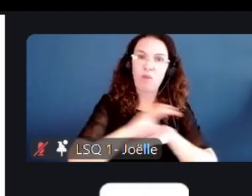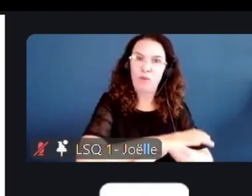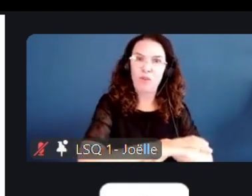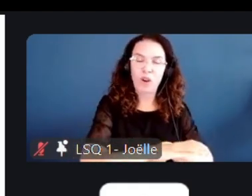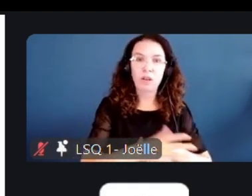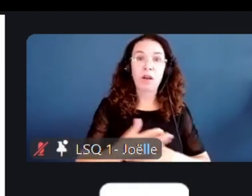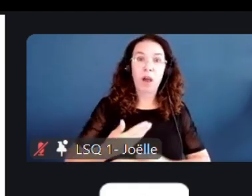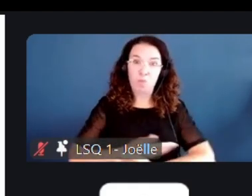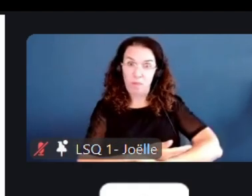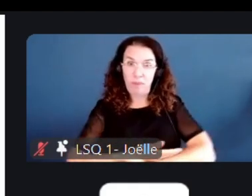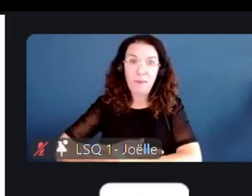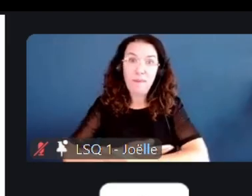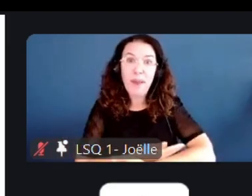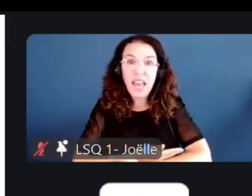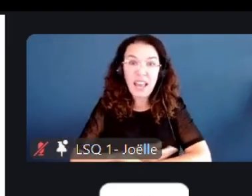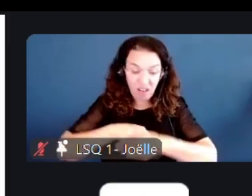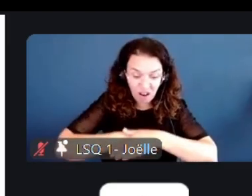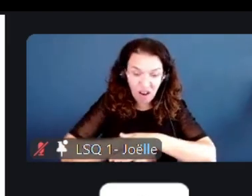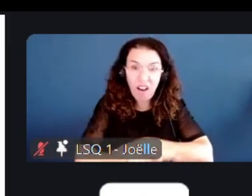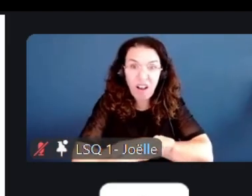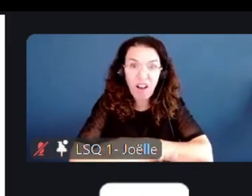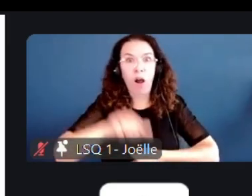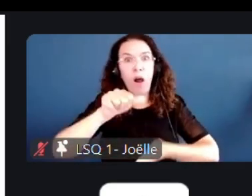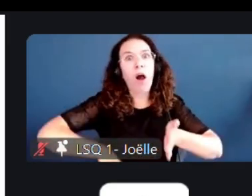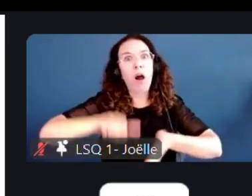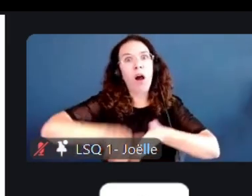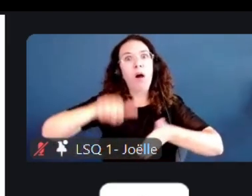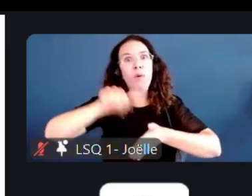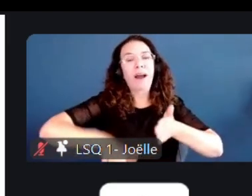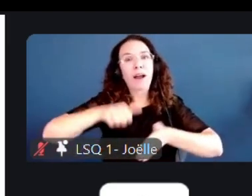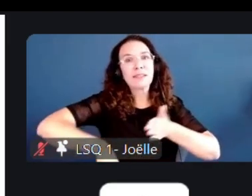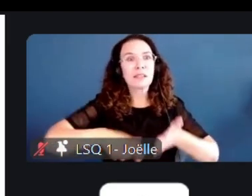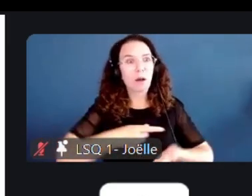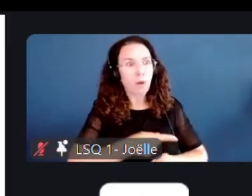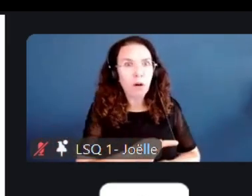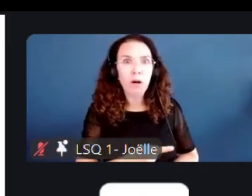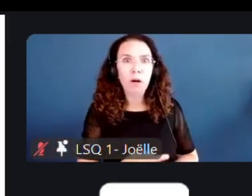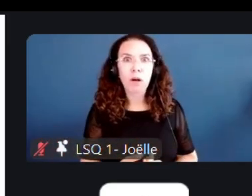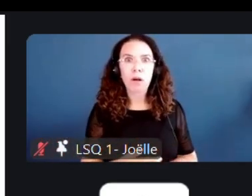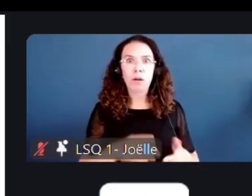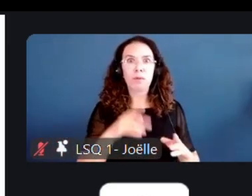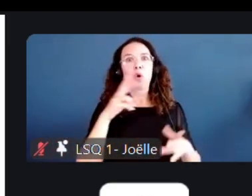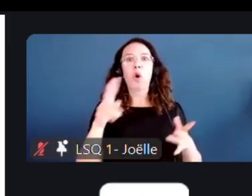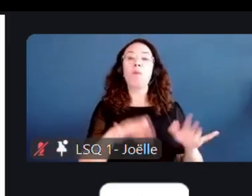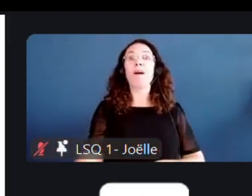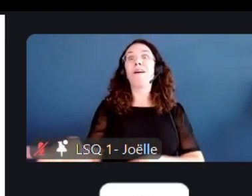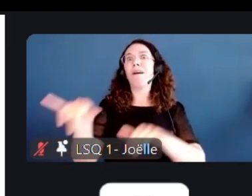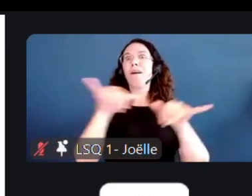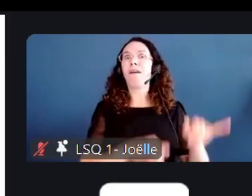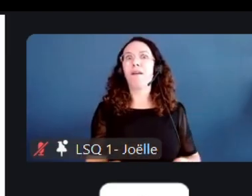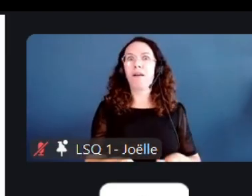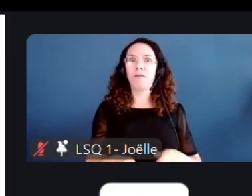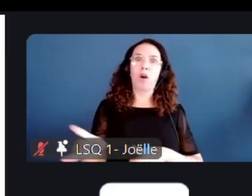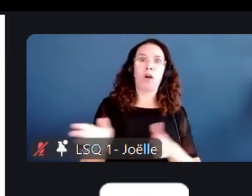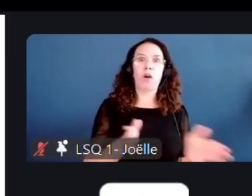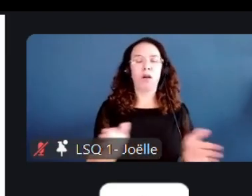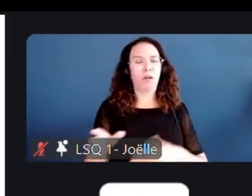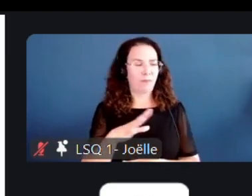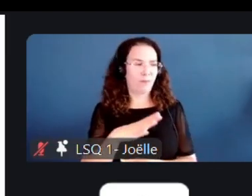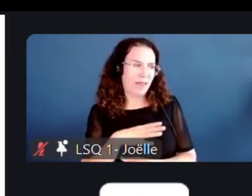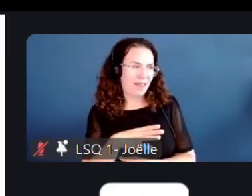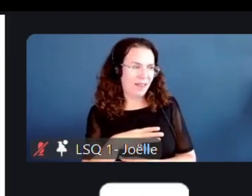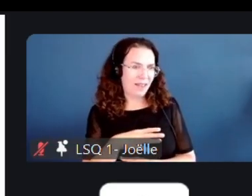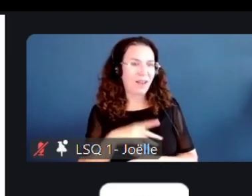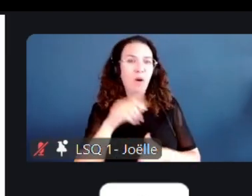des nourrissons et des enfants continuent de subir des chirurgies qui ont comme objectif de normaliser, mais c'est